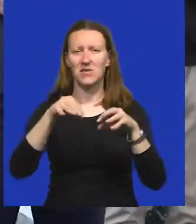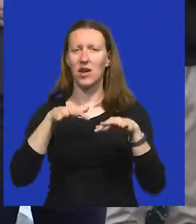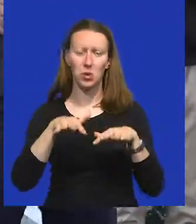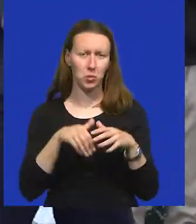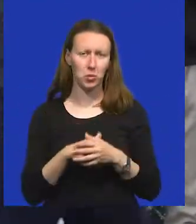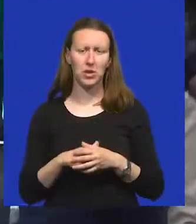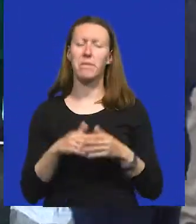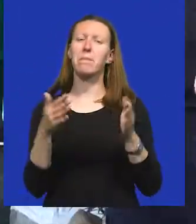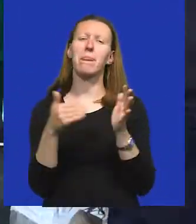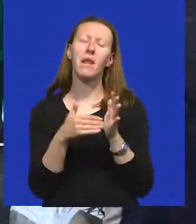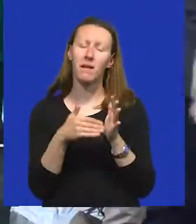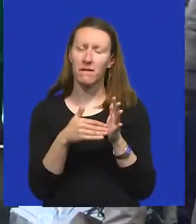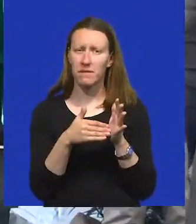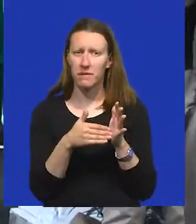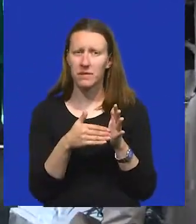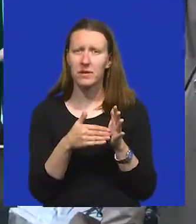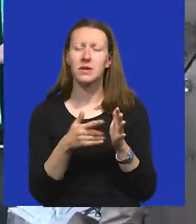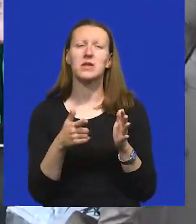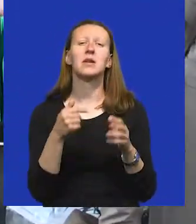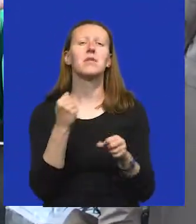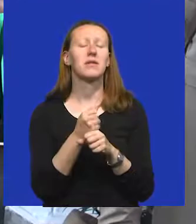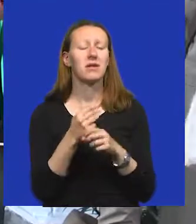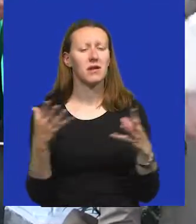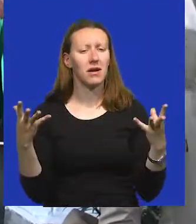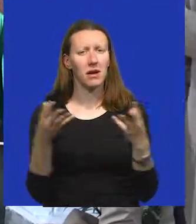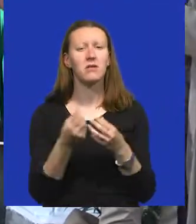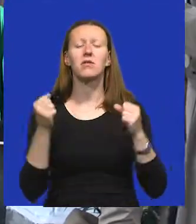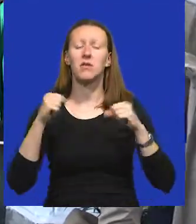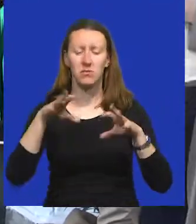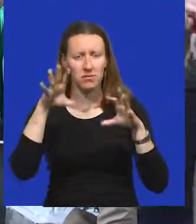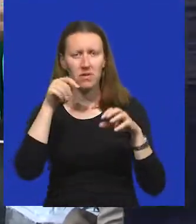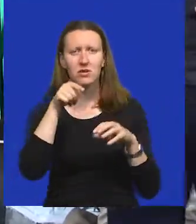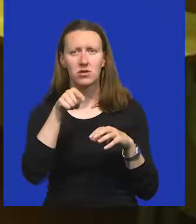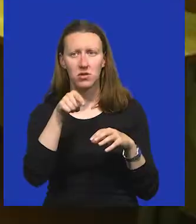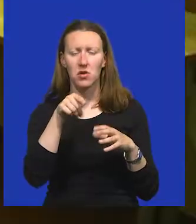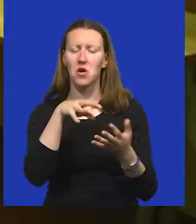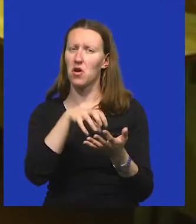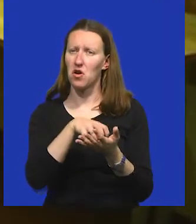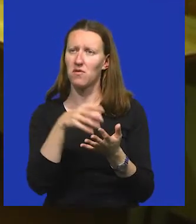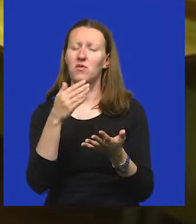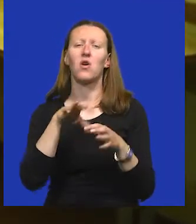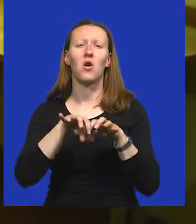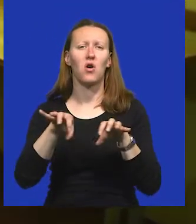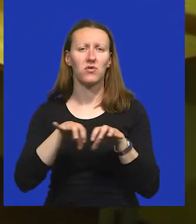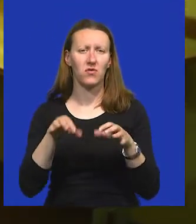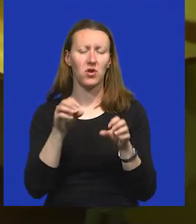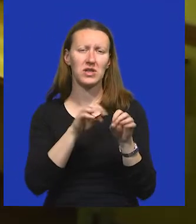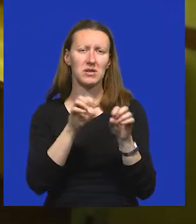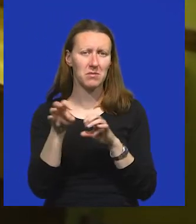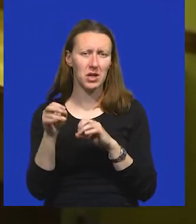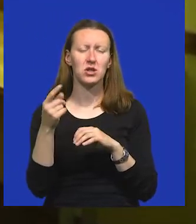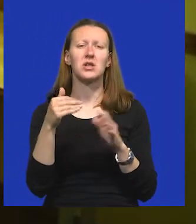insomma. Bisogna lavorare seriamente sulla raccolta